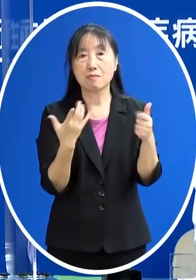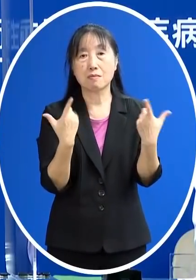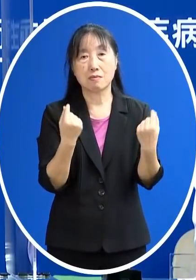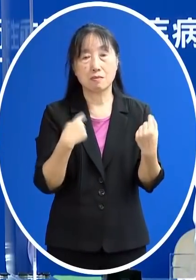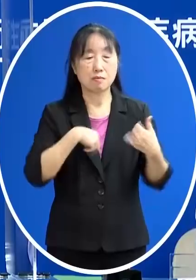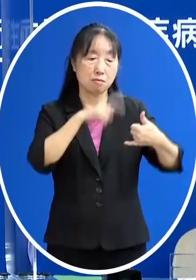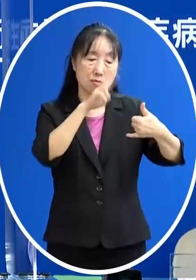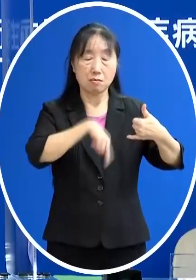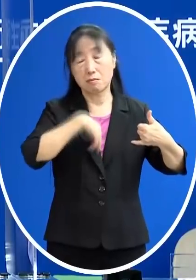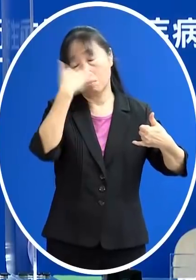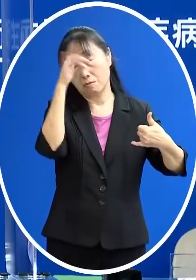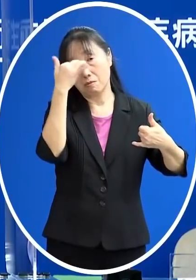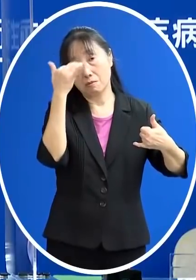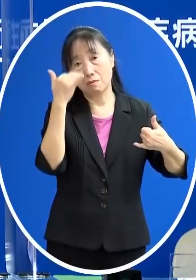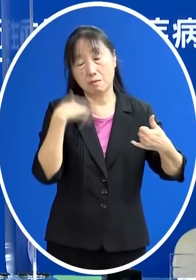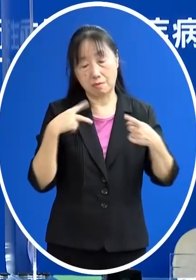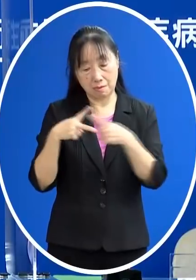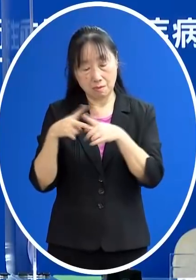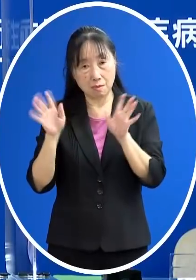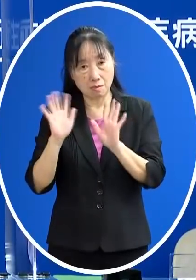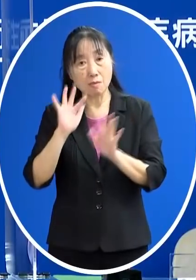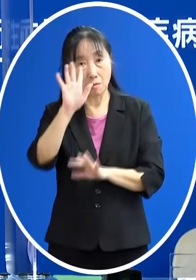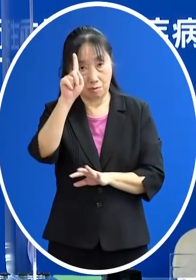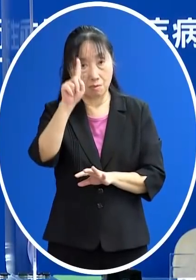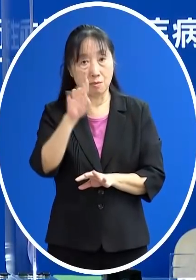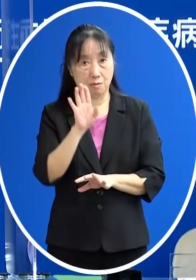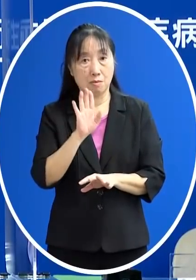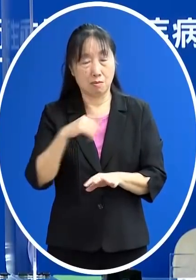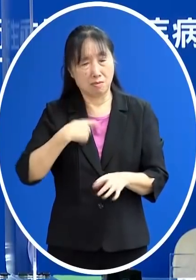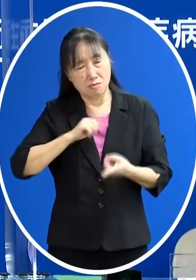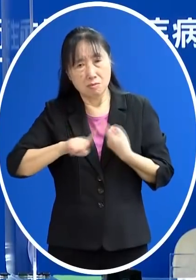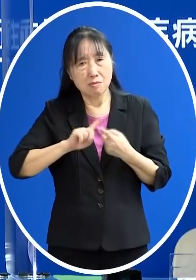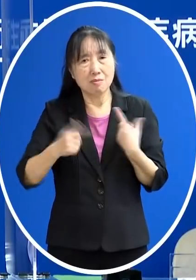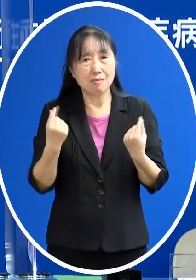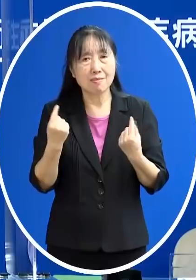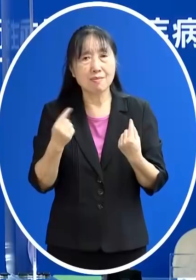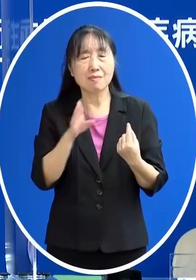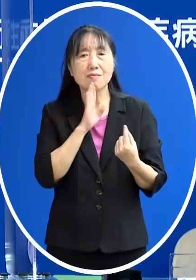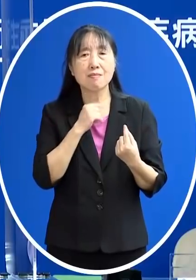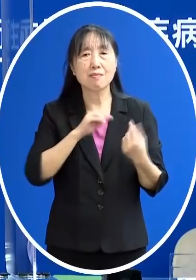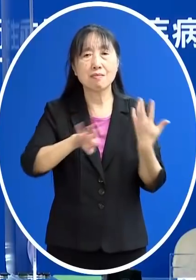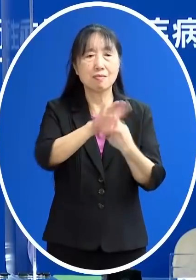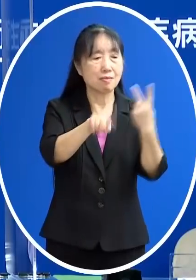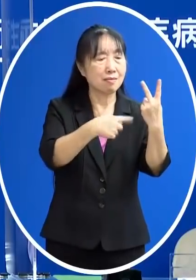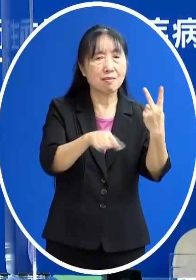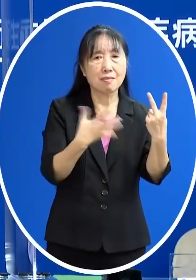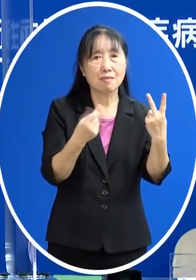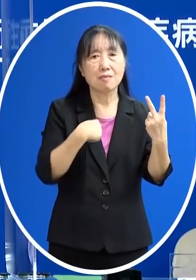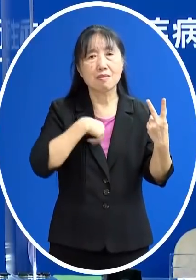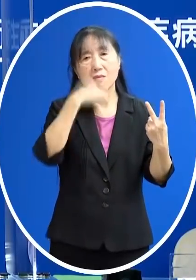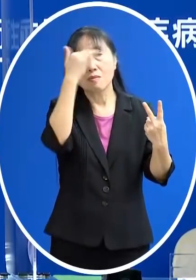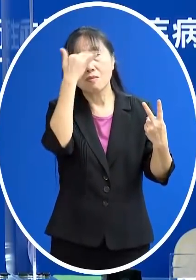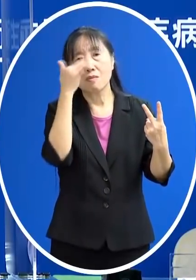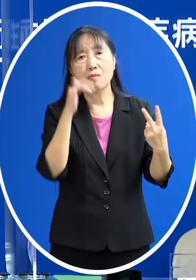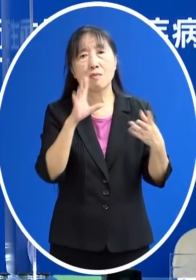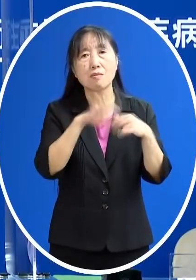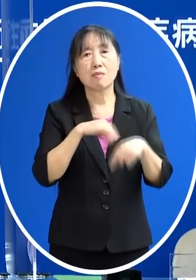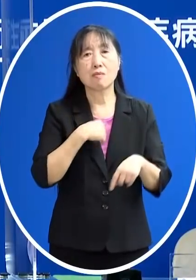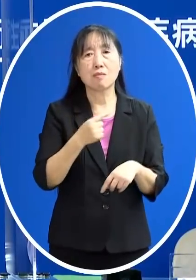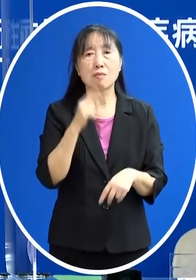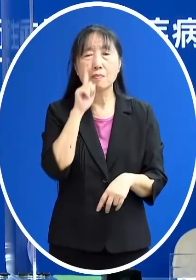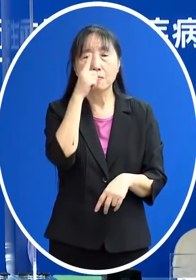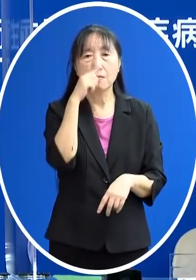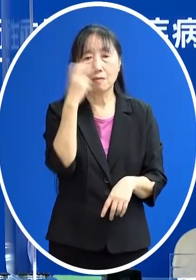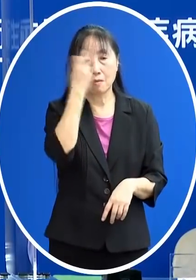有症状，所以做小孩有一个小孩有症状，那两位没有症状，他们做了快筛，那时候都是阴